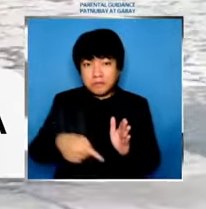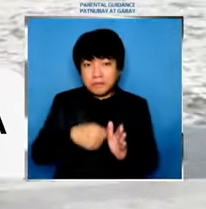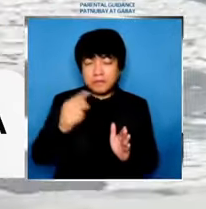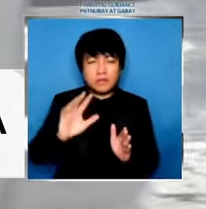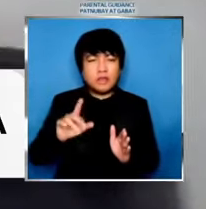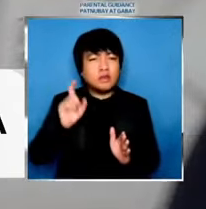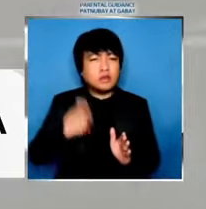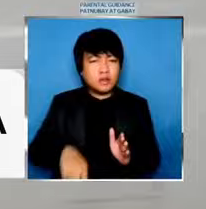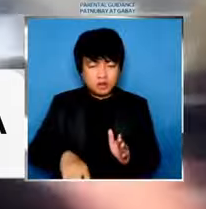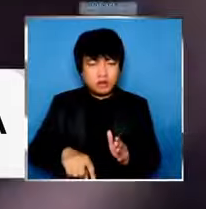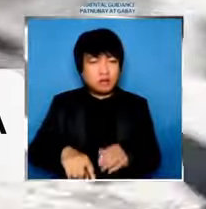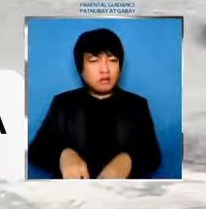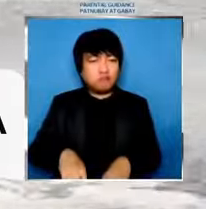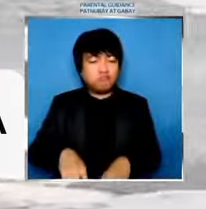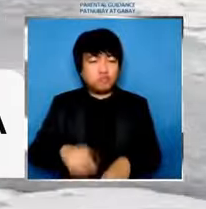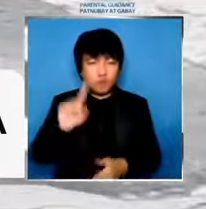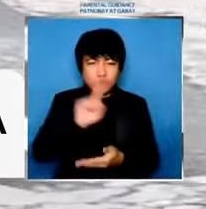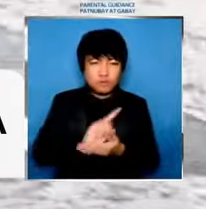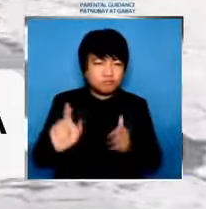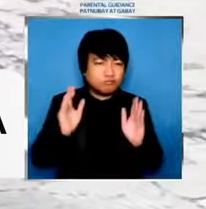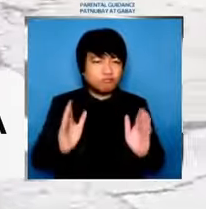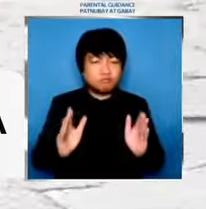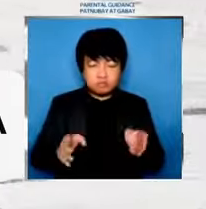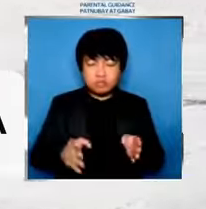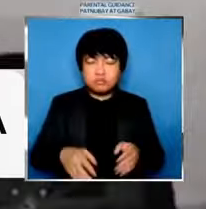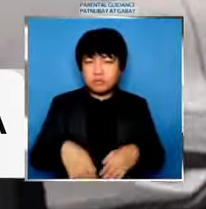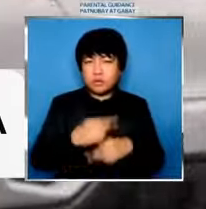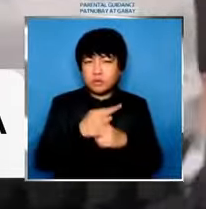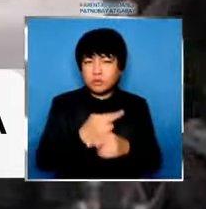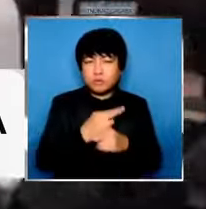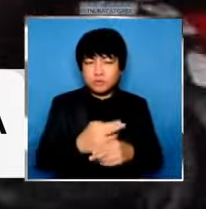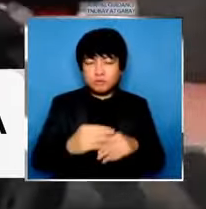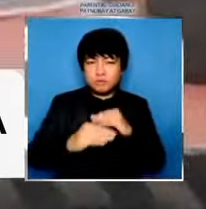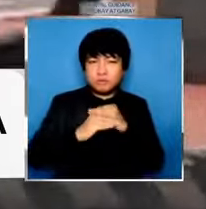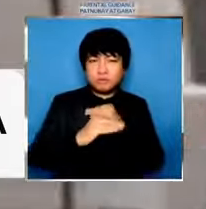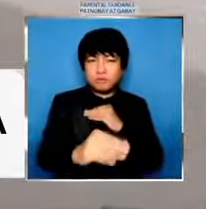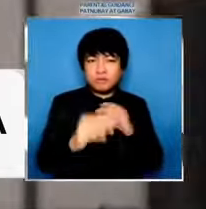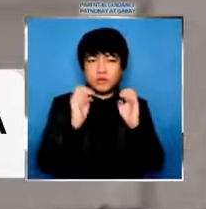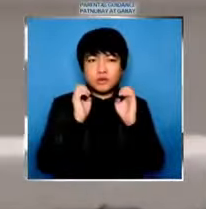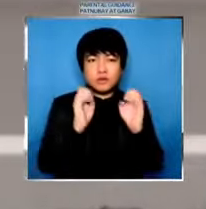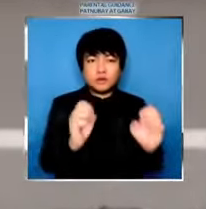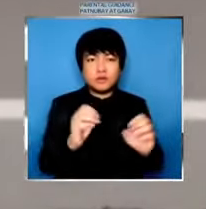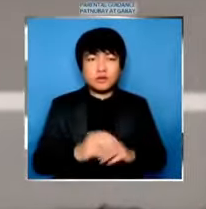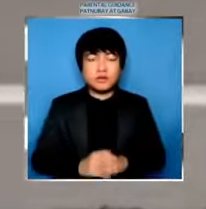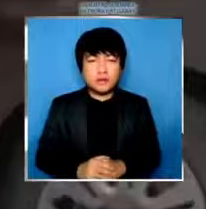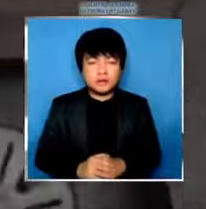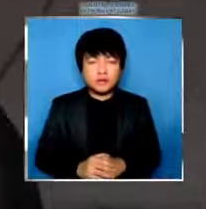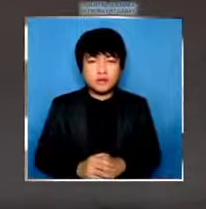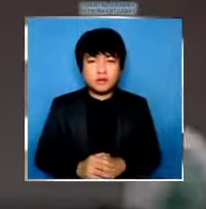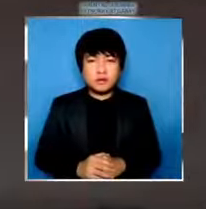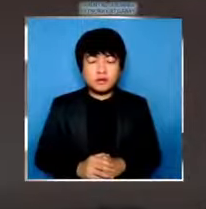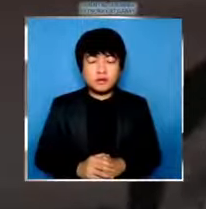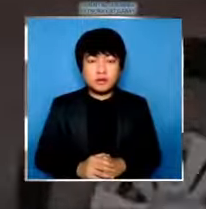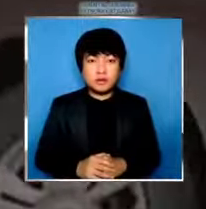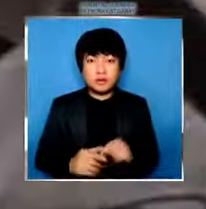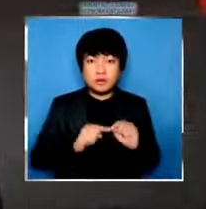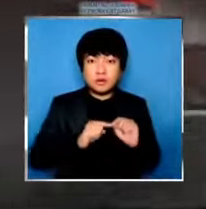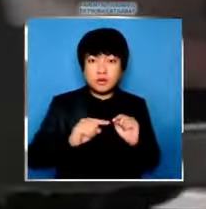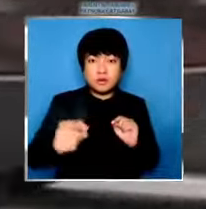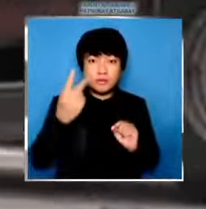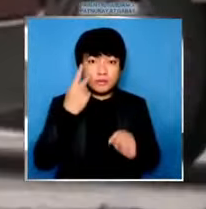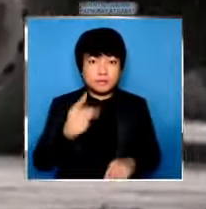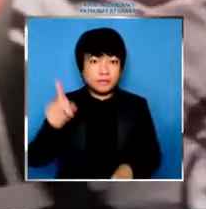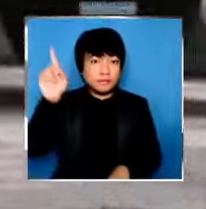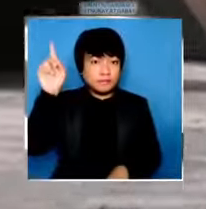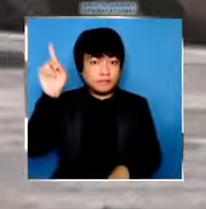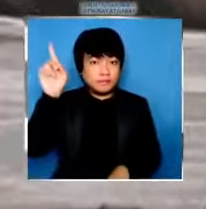EDSA. Ilan sa bahagi ng EDSA na isasaayos ang bahagi ng Corinthian paglagpas ng Camp Aguinaldo at